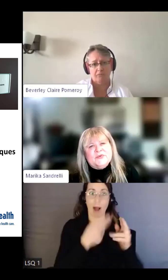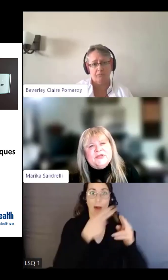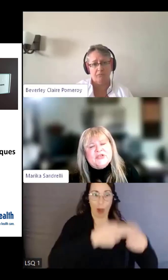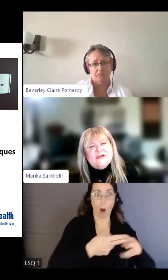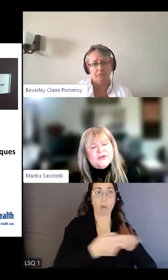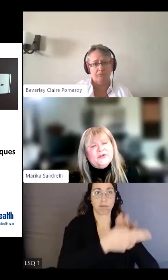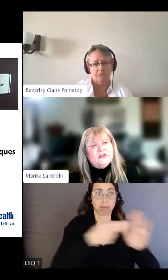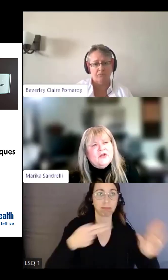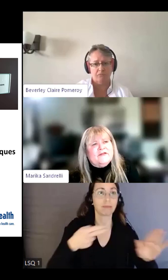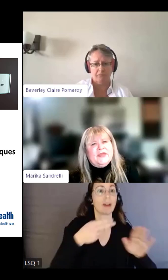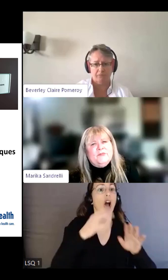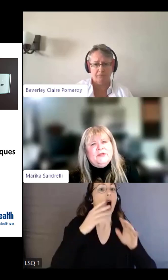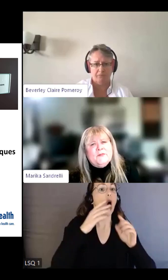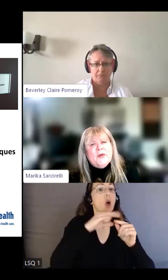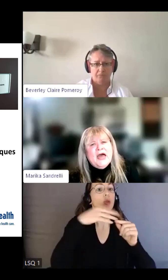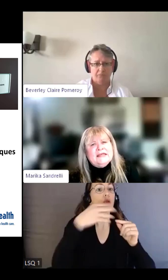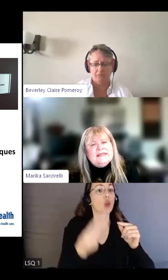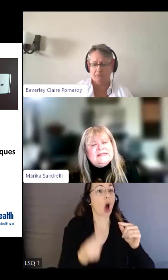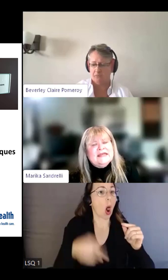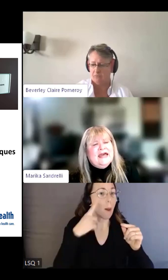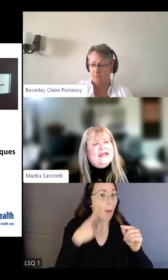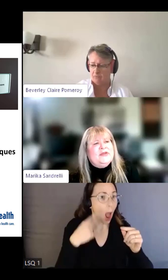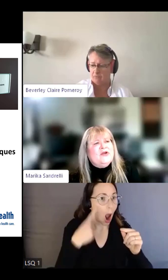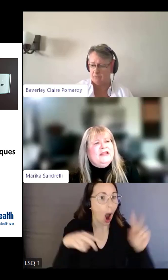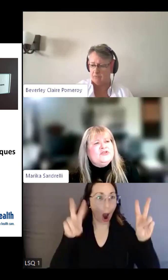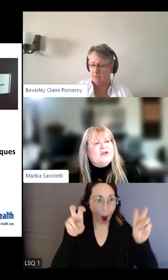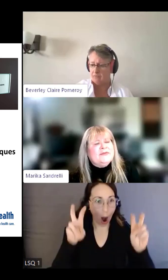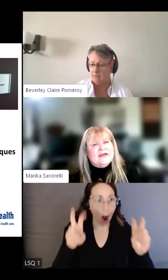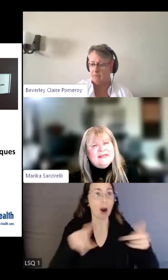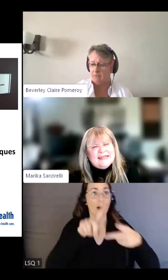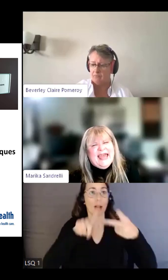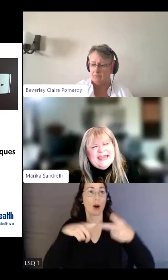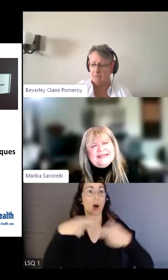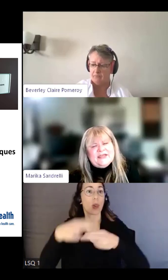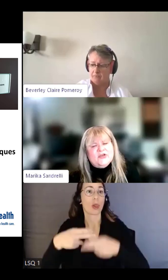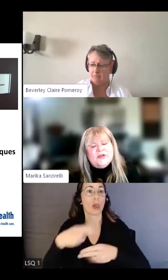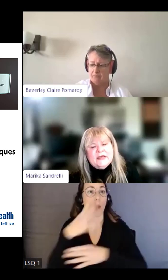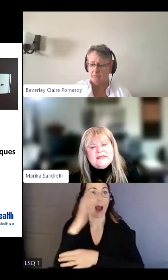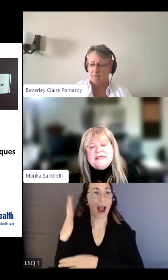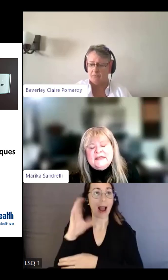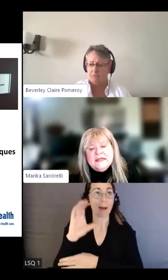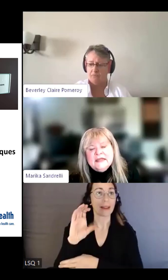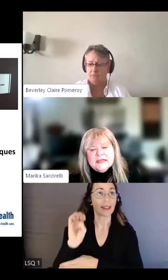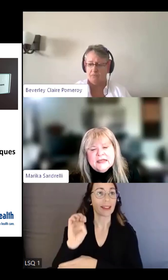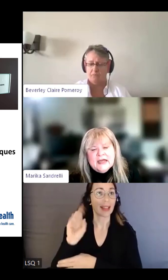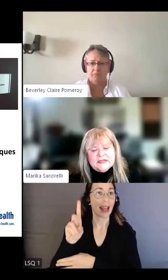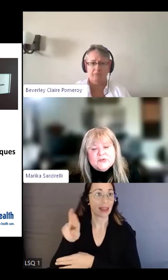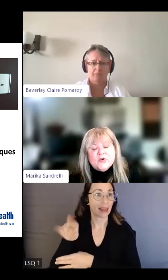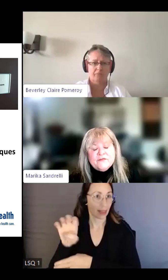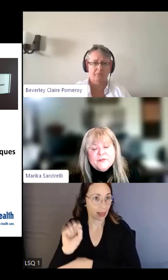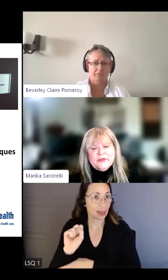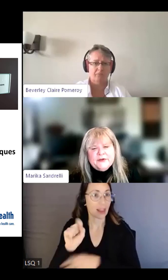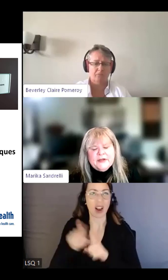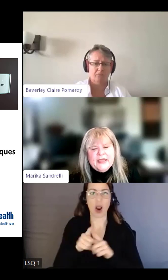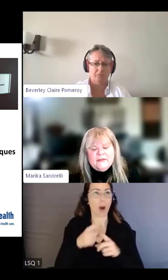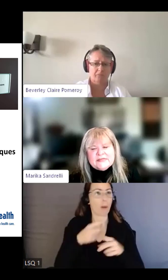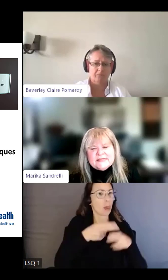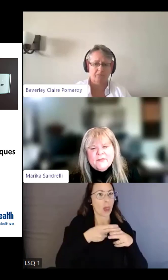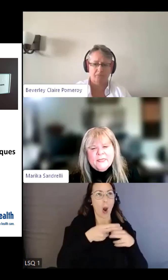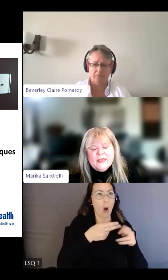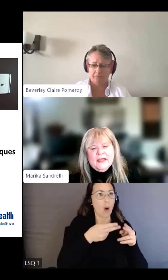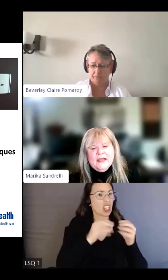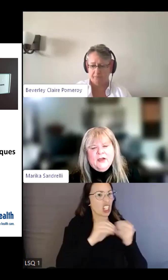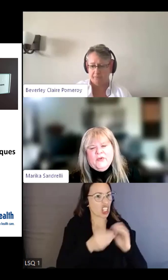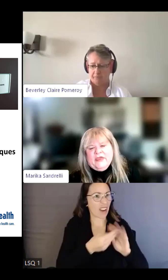la notion de chiffre ou de numéro, qui a traumatisé beaucoup de gens dans le passé, et on a changé ça avec des noms plus familiers. Nous